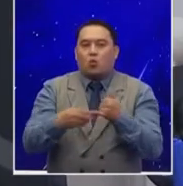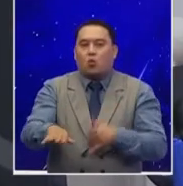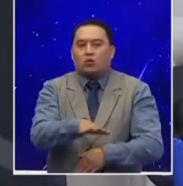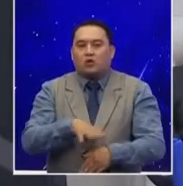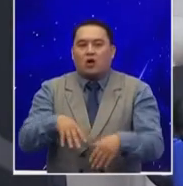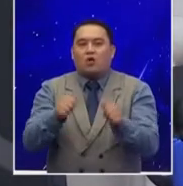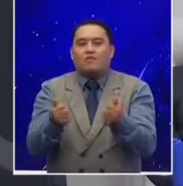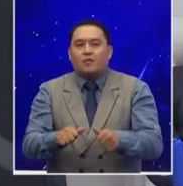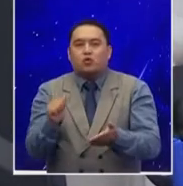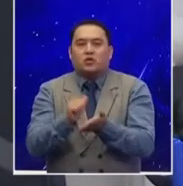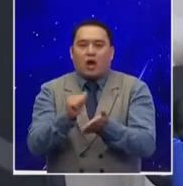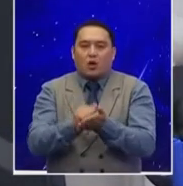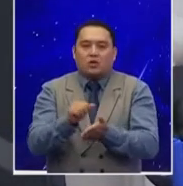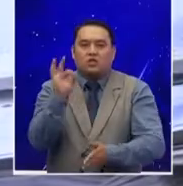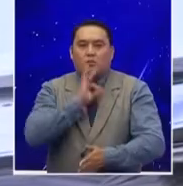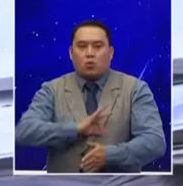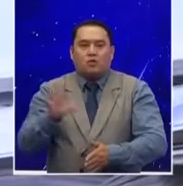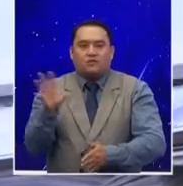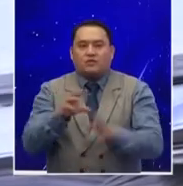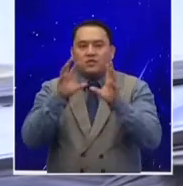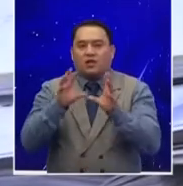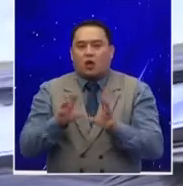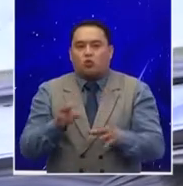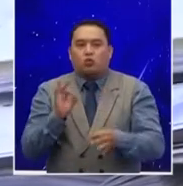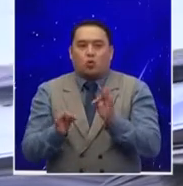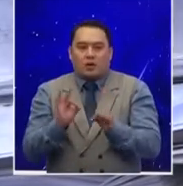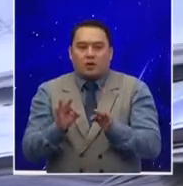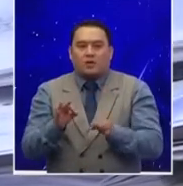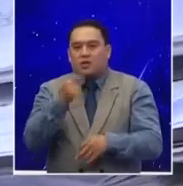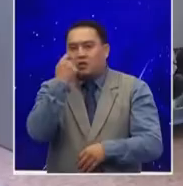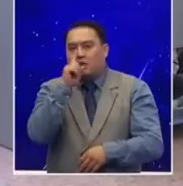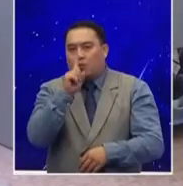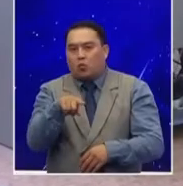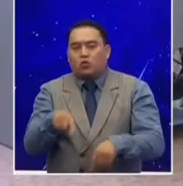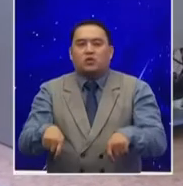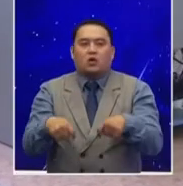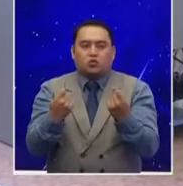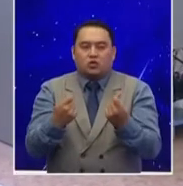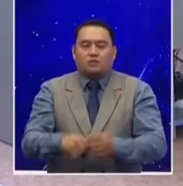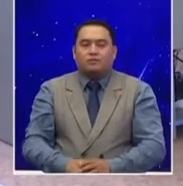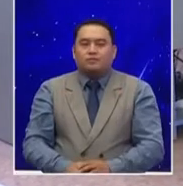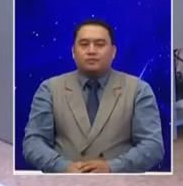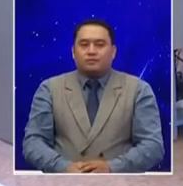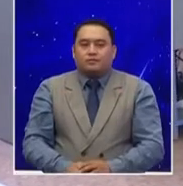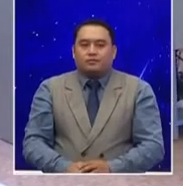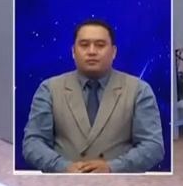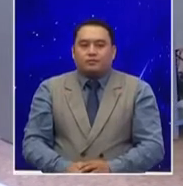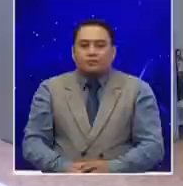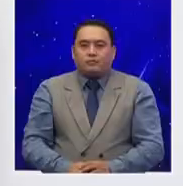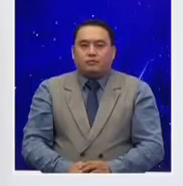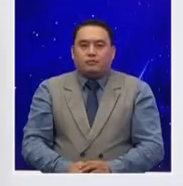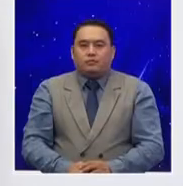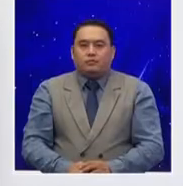надлежащее оформление документации и исполнение всех законодательных норм. Тогда не будет места и правонарушениям, отмечают специалисты. Рустам